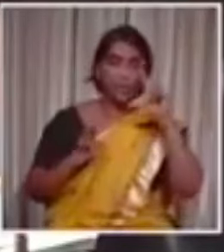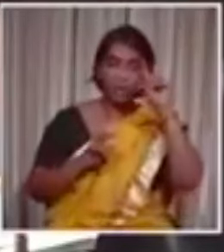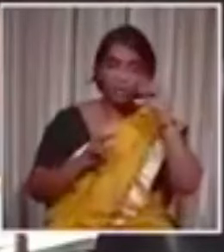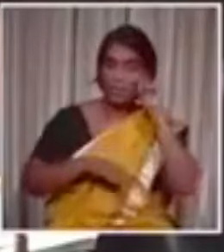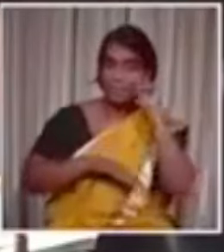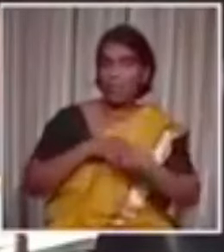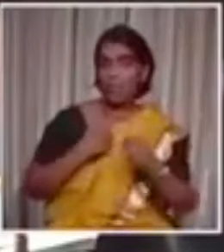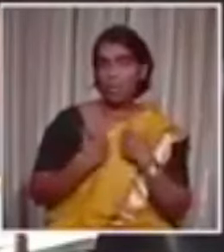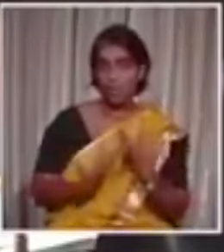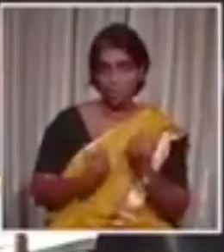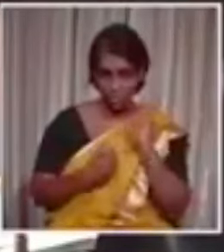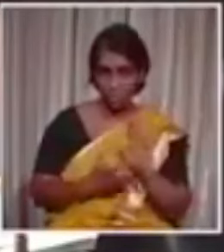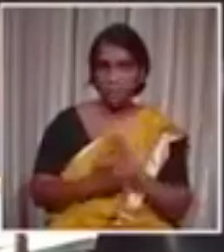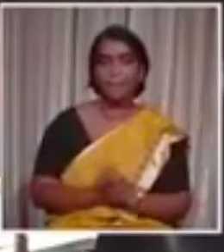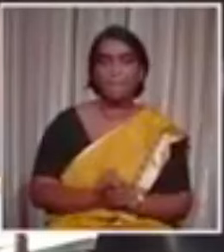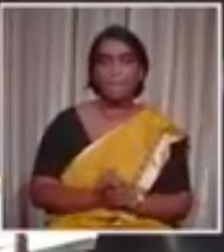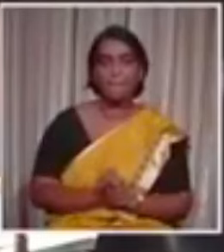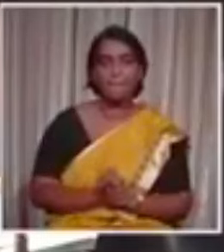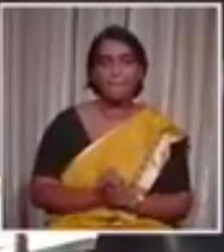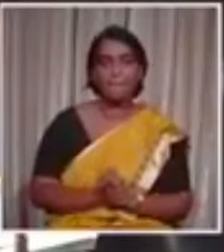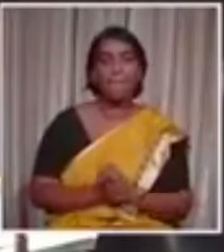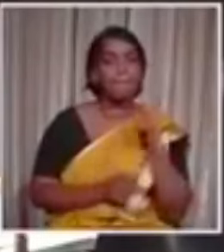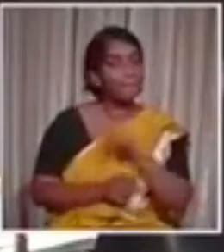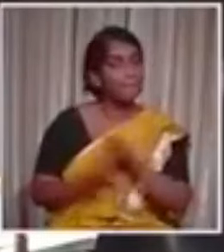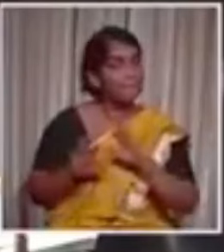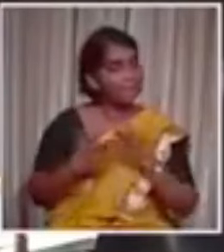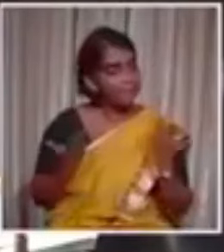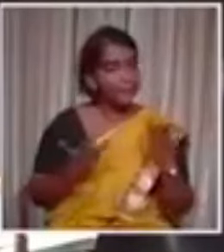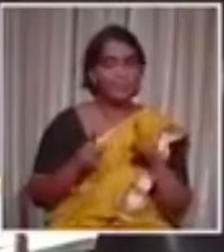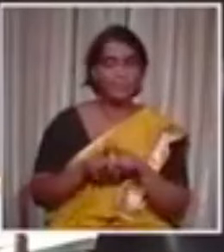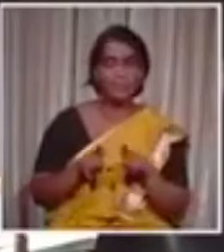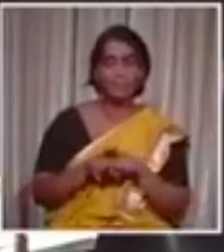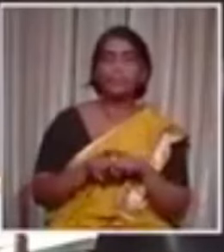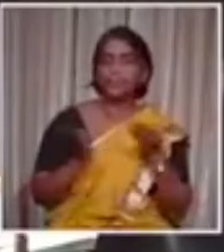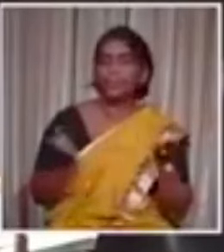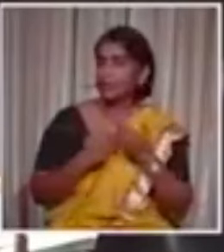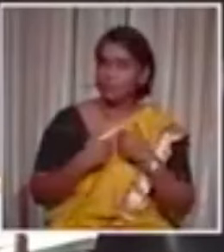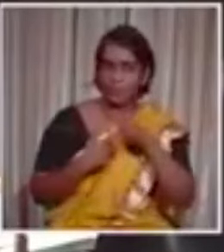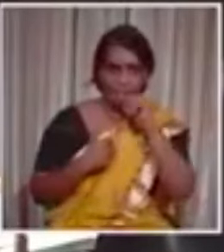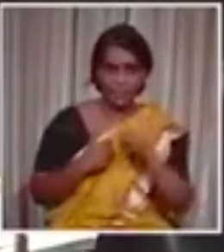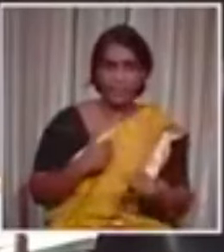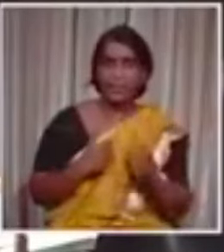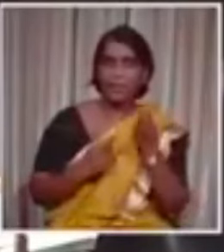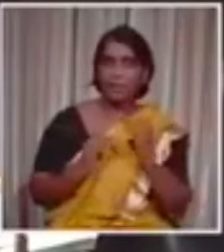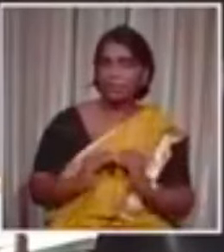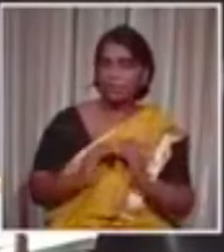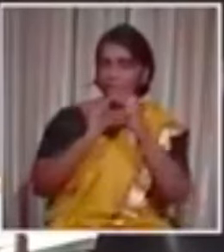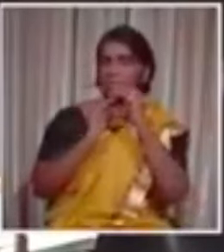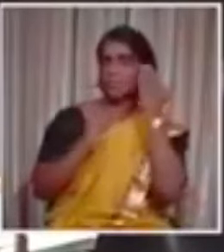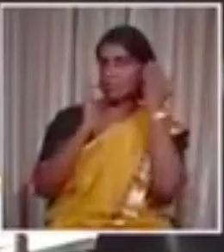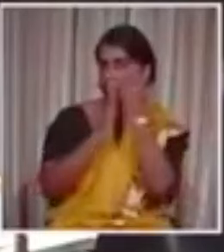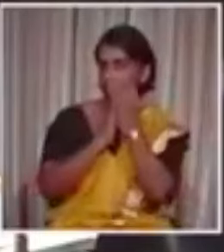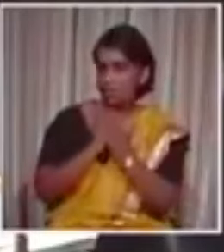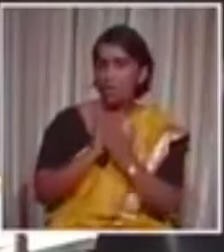සැලැස්මක් අපිට තිබිය යුතු තිබෙනවා. එසේ නැතුව අපිට කවර ආර්ථික සංවර්ධන යෝජනාවන්